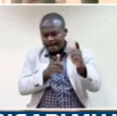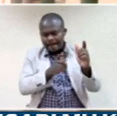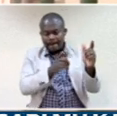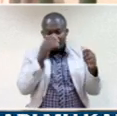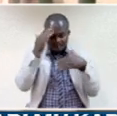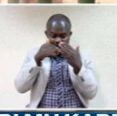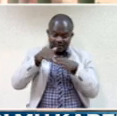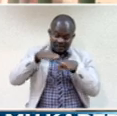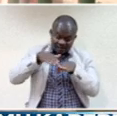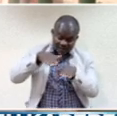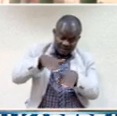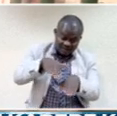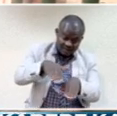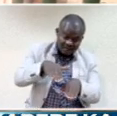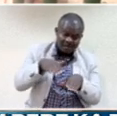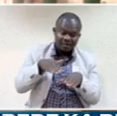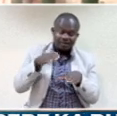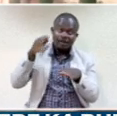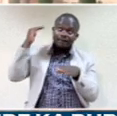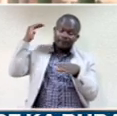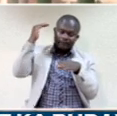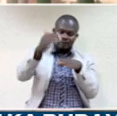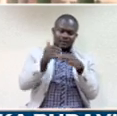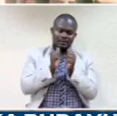kuko hamanukaga asha hejuru